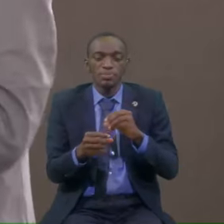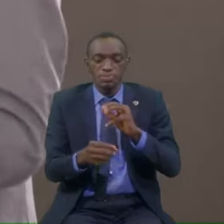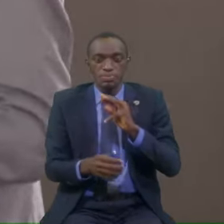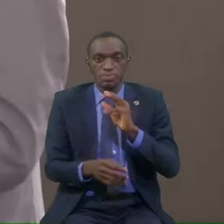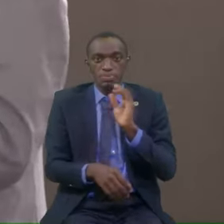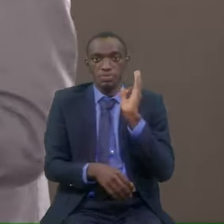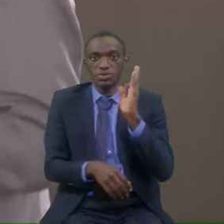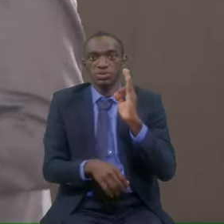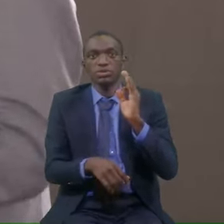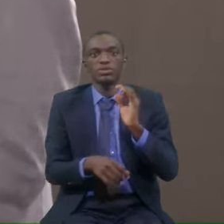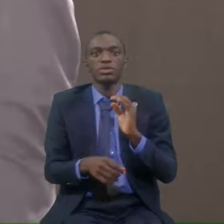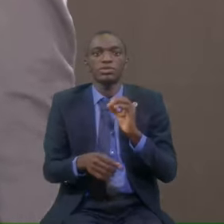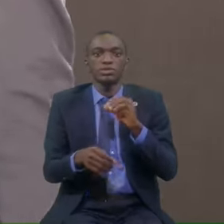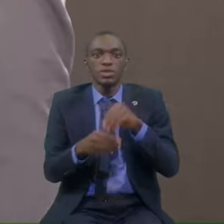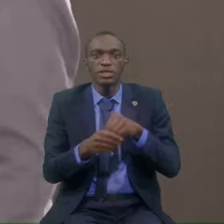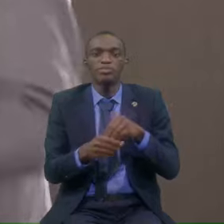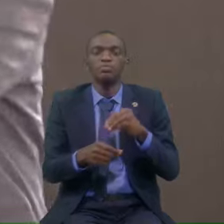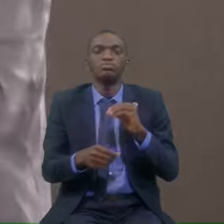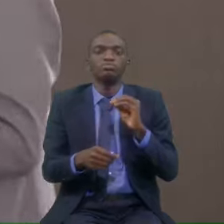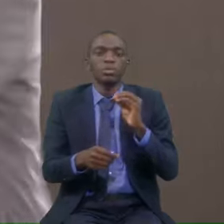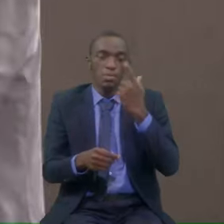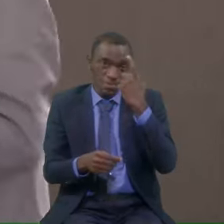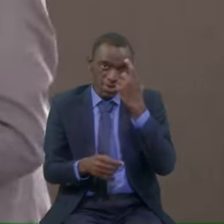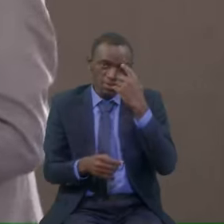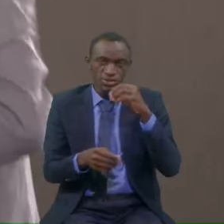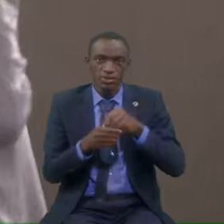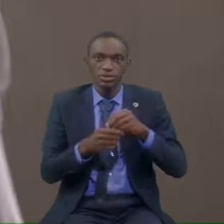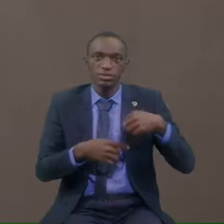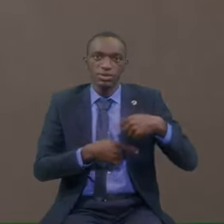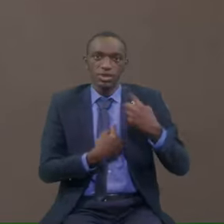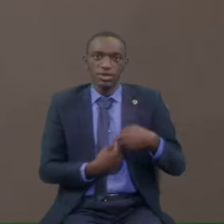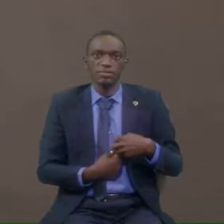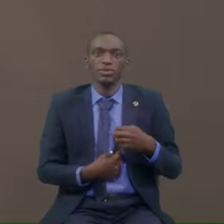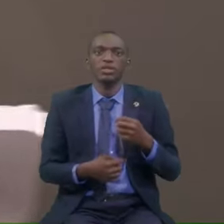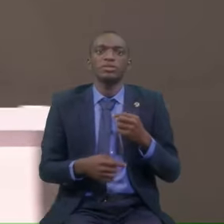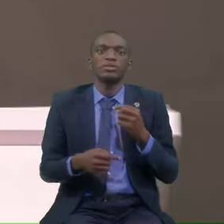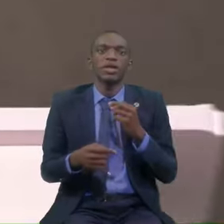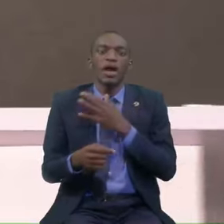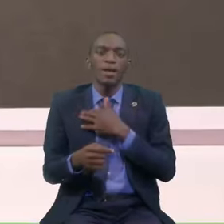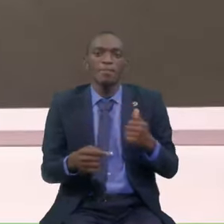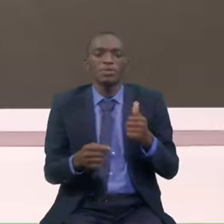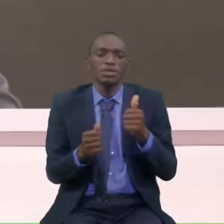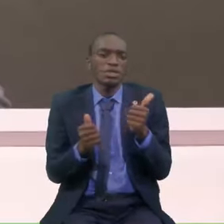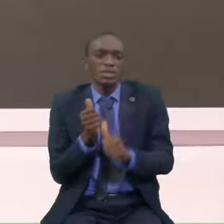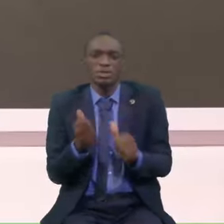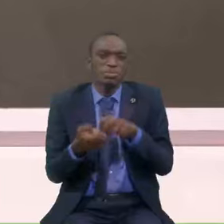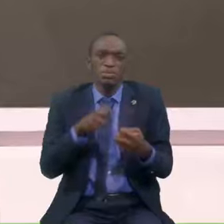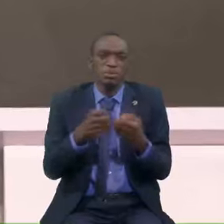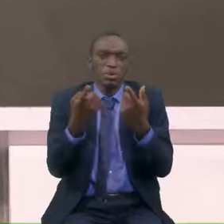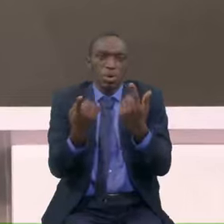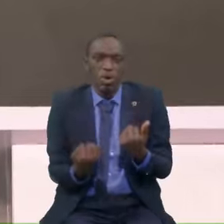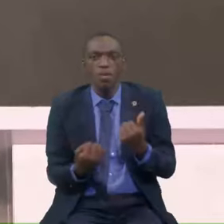Premier point donc, attendre sans se fatiguer pour l'effusion de l'Esprit. Si tu